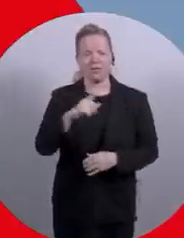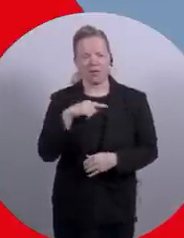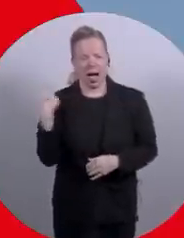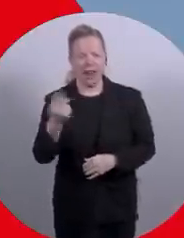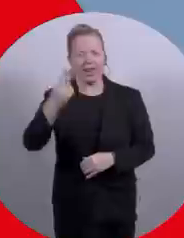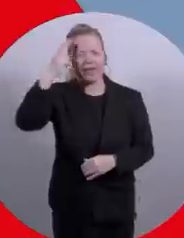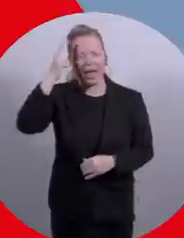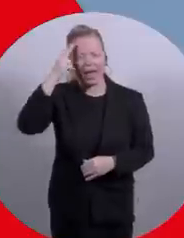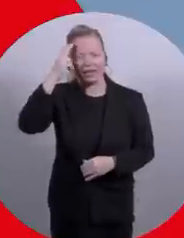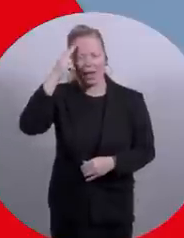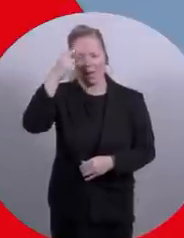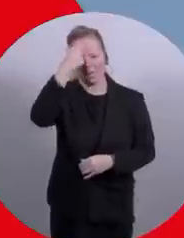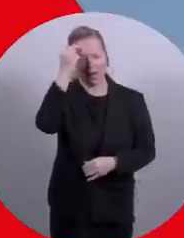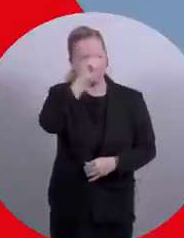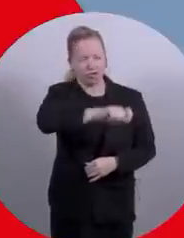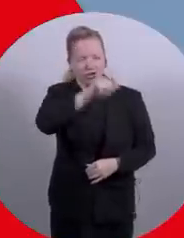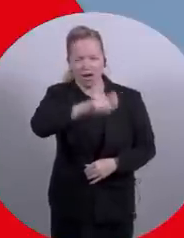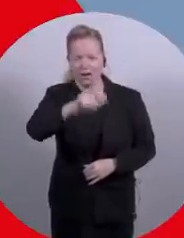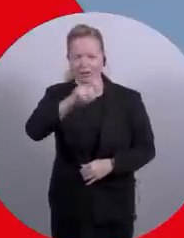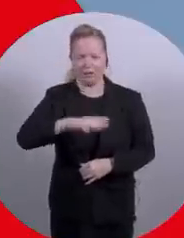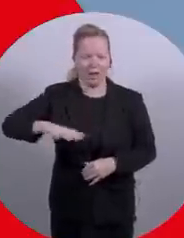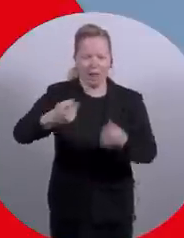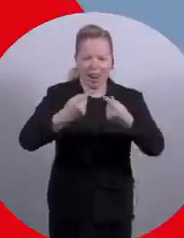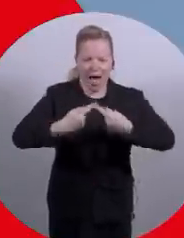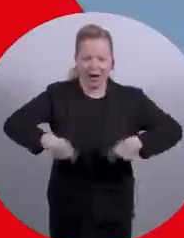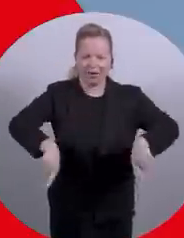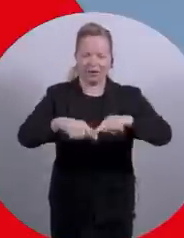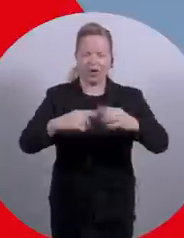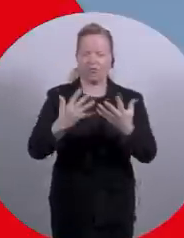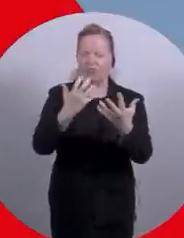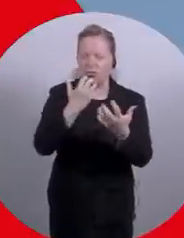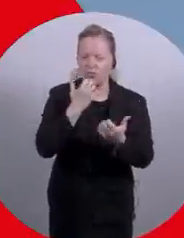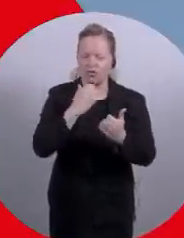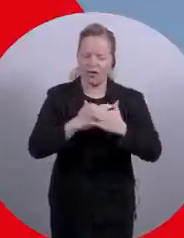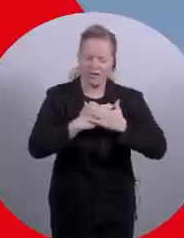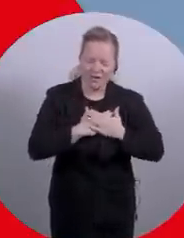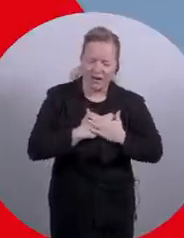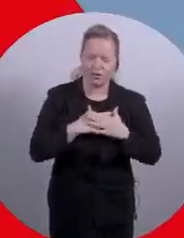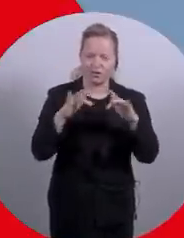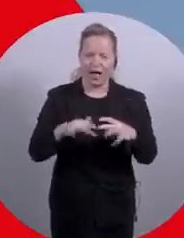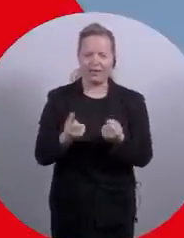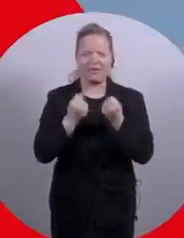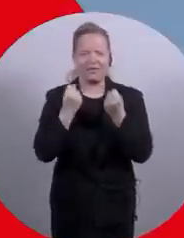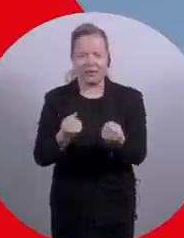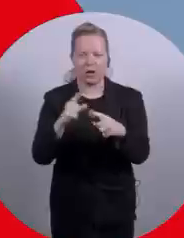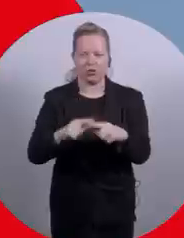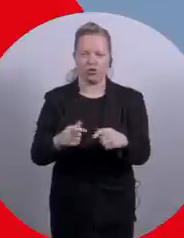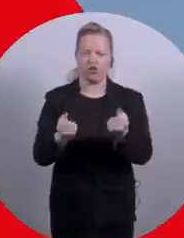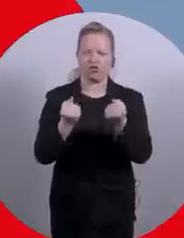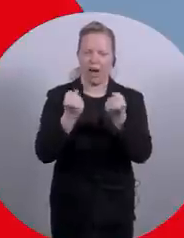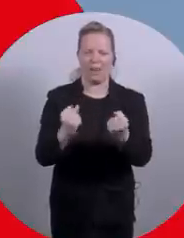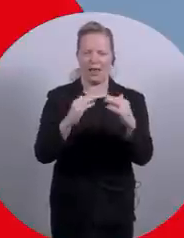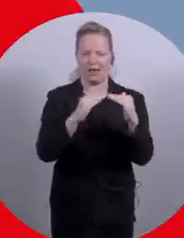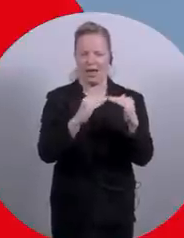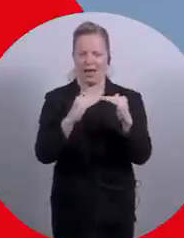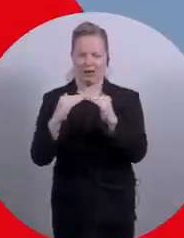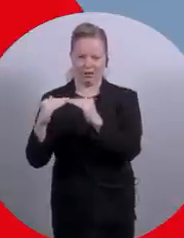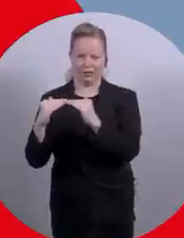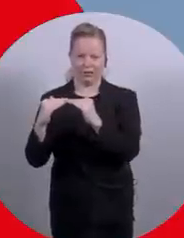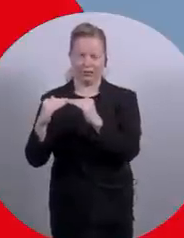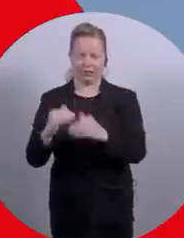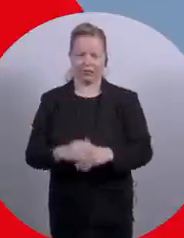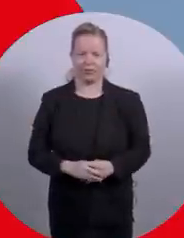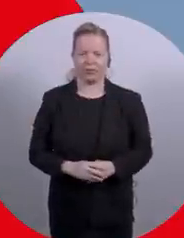der Menschen in unserem Land nach Sicherheit und Stabilität wir kennen auch die Sehnsucht